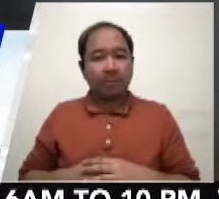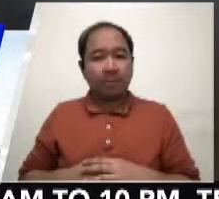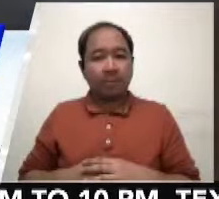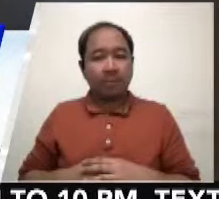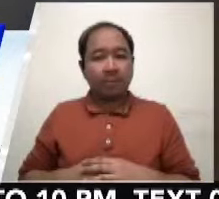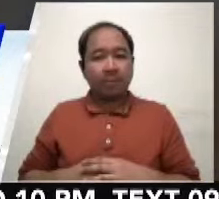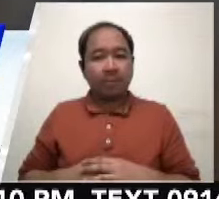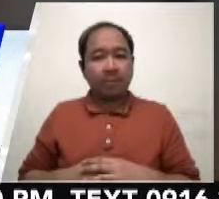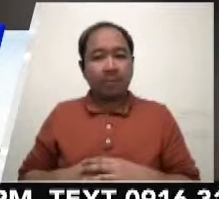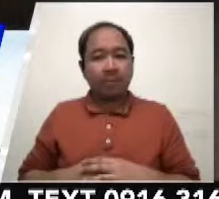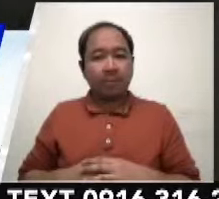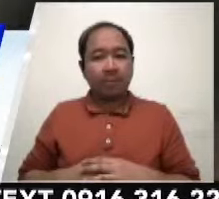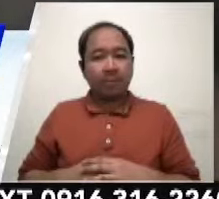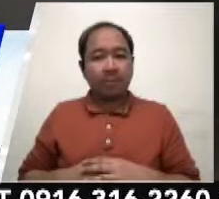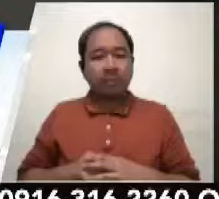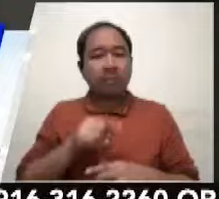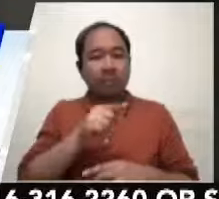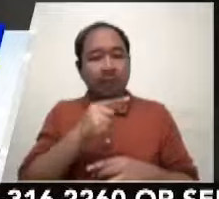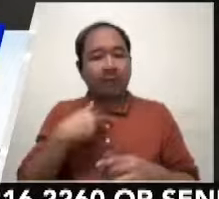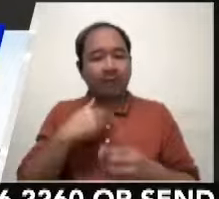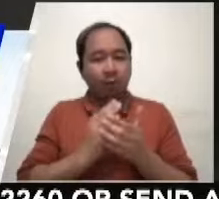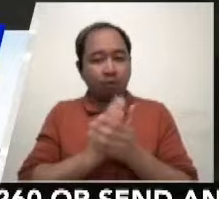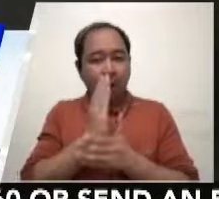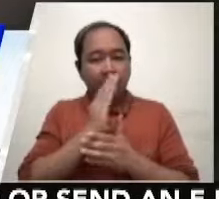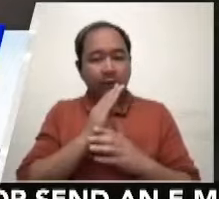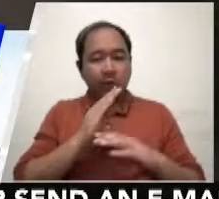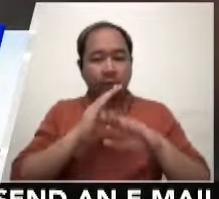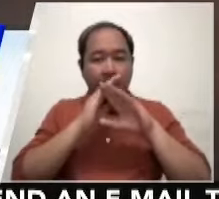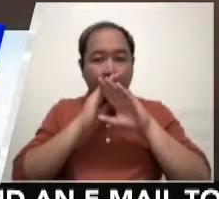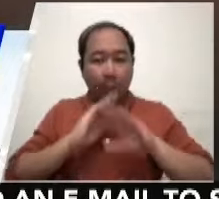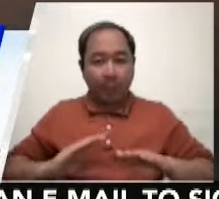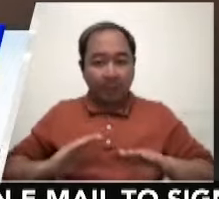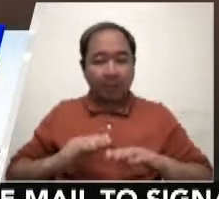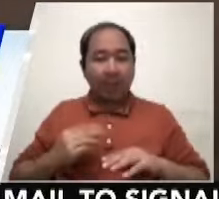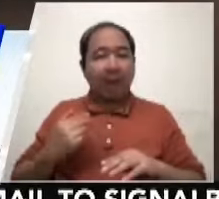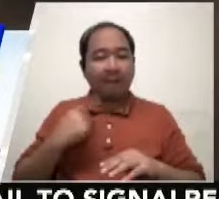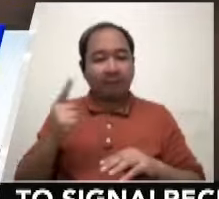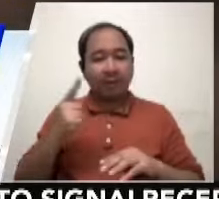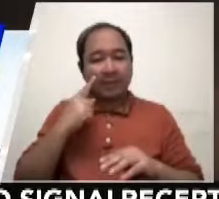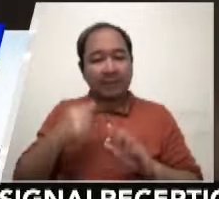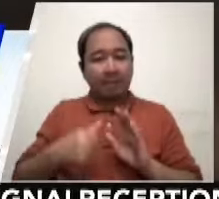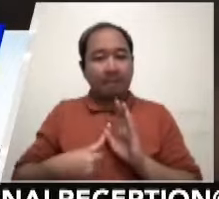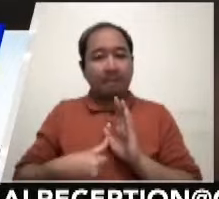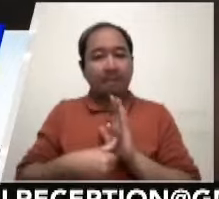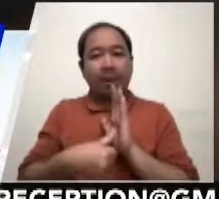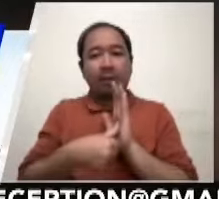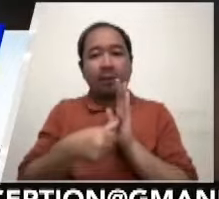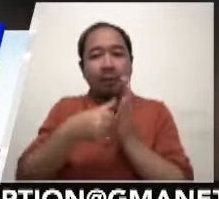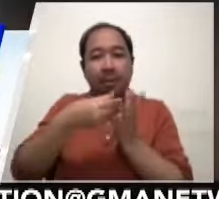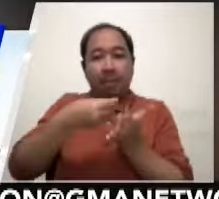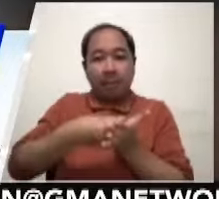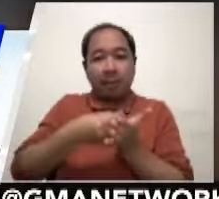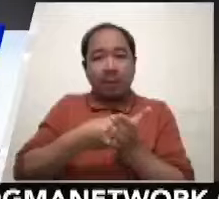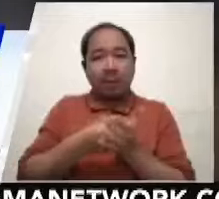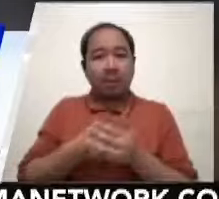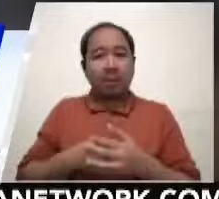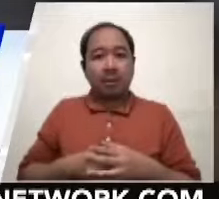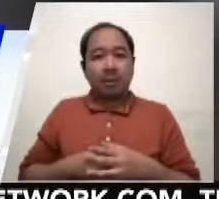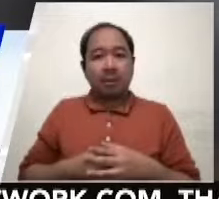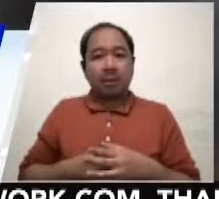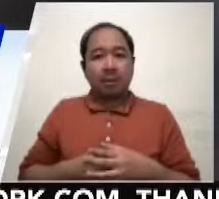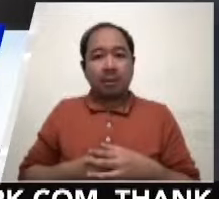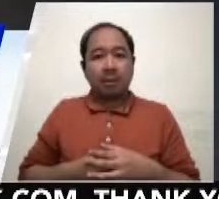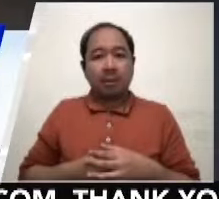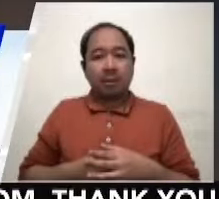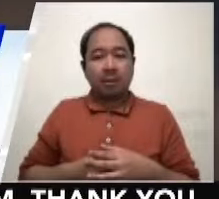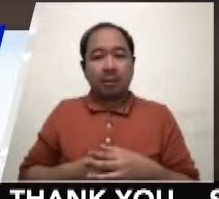May karapatan po kayong manahimik. Nandito yung Markman. Ano pong sabihin nyo? Maaari pong gamitin laban sa inyo. I know, sir. Okay, Markman.